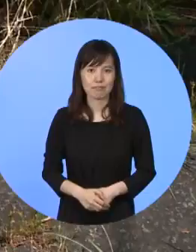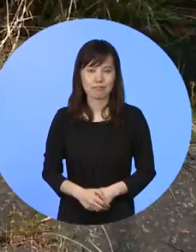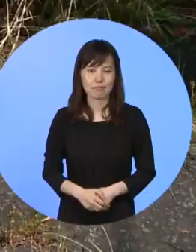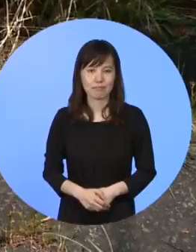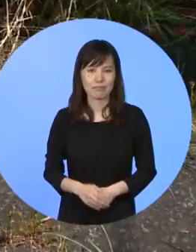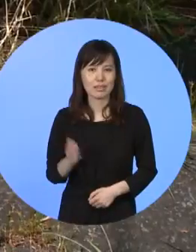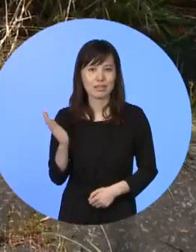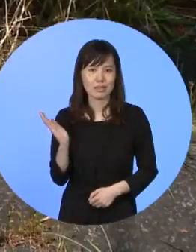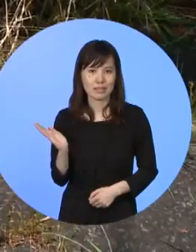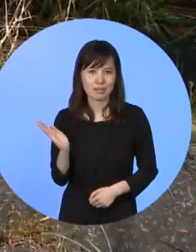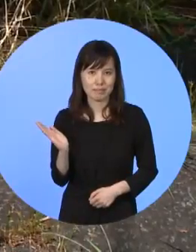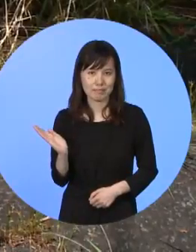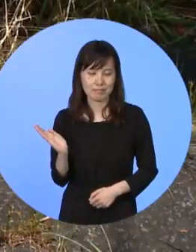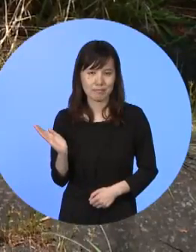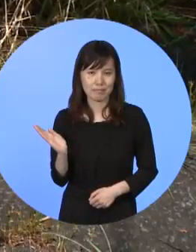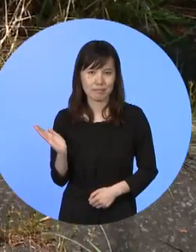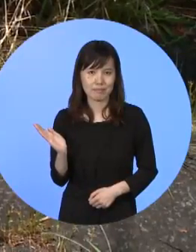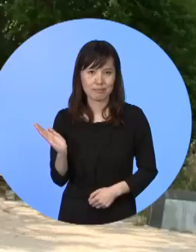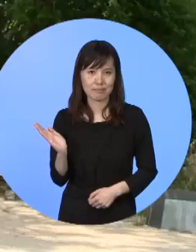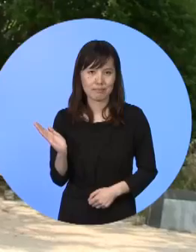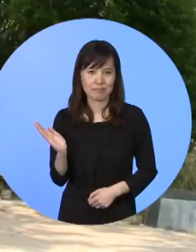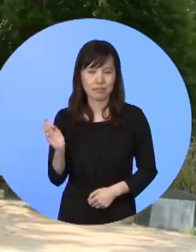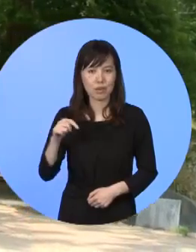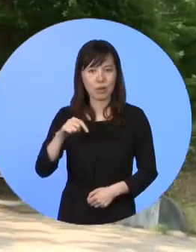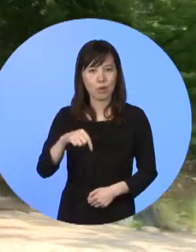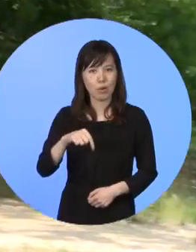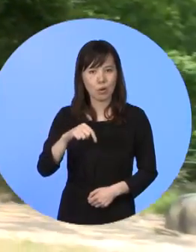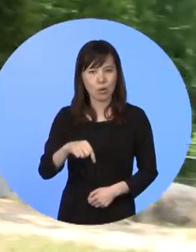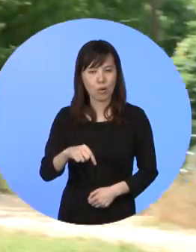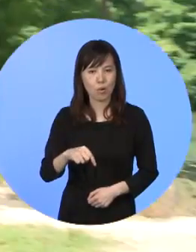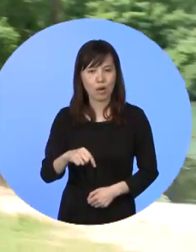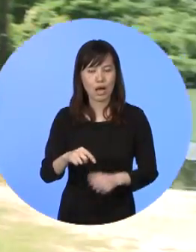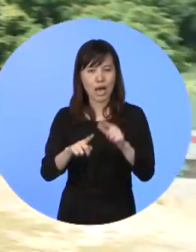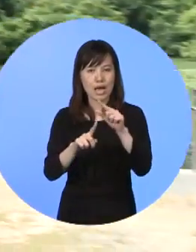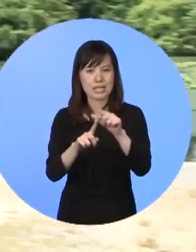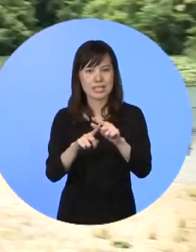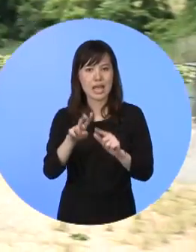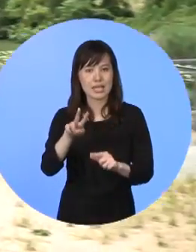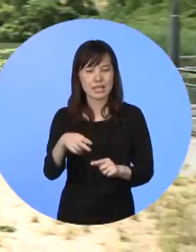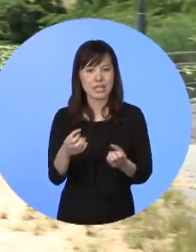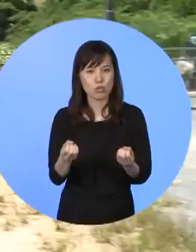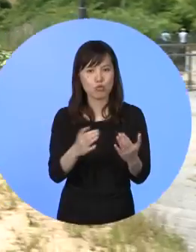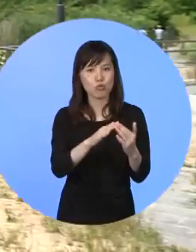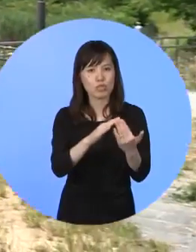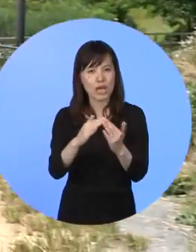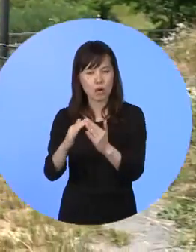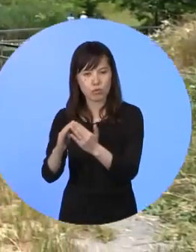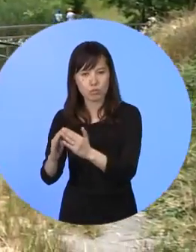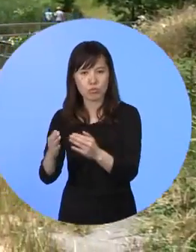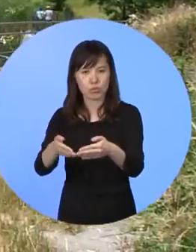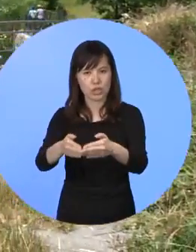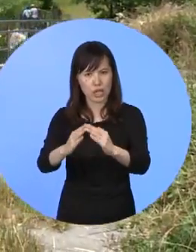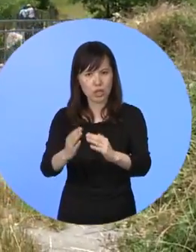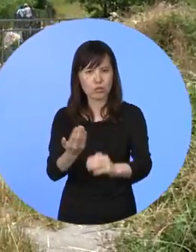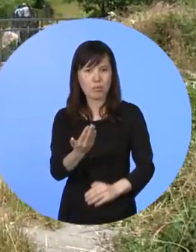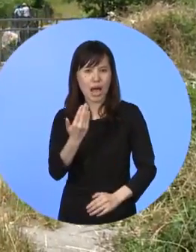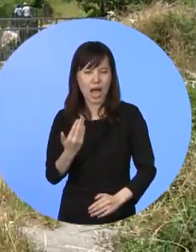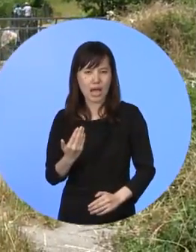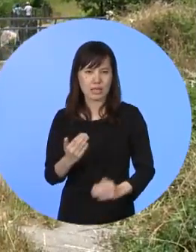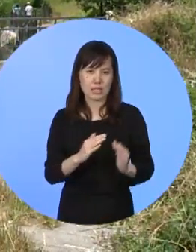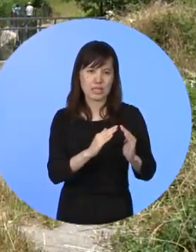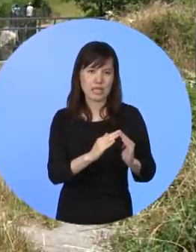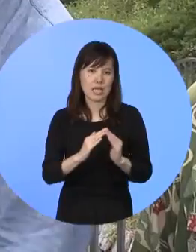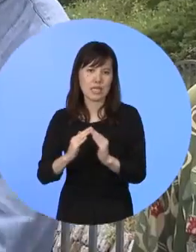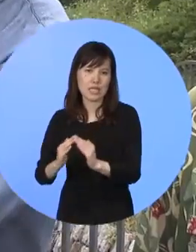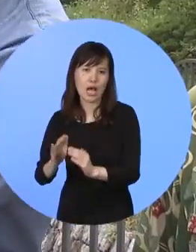萩の木公園にやってきました。 この辺りはですね、はい、千里ニュータウンの開発前に集落があった場所なん